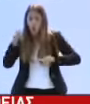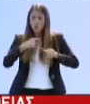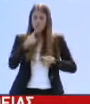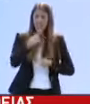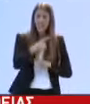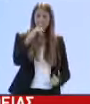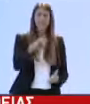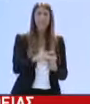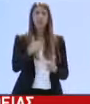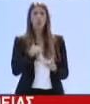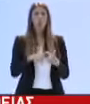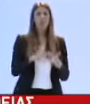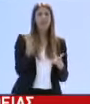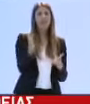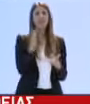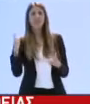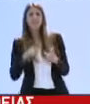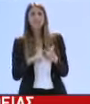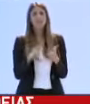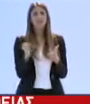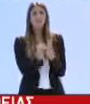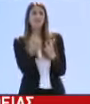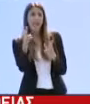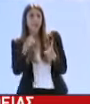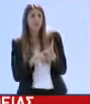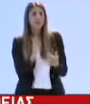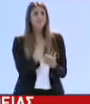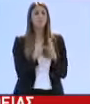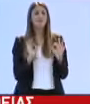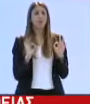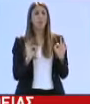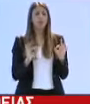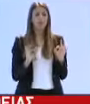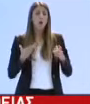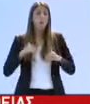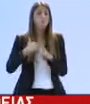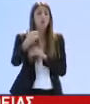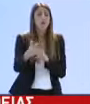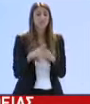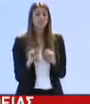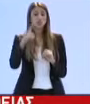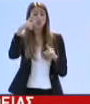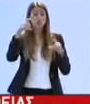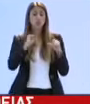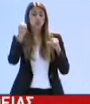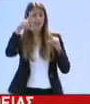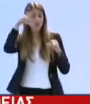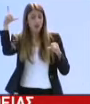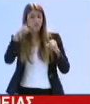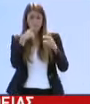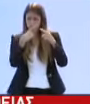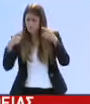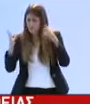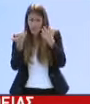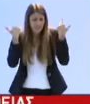ως κεντρώοι, δεξιοί, φιλελεύθεροι, μετριοπαθείς, προοδευτικοί, σοσιαλδημοκράτες, συντηρητικοί, έχουν